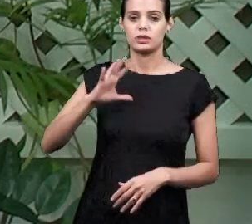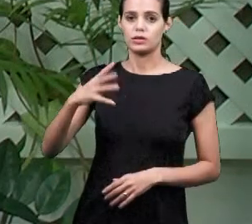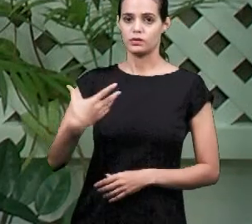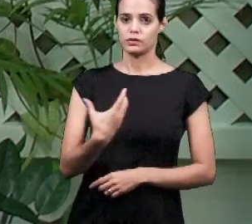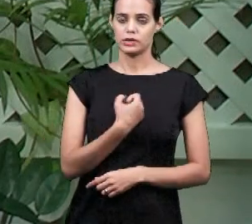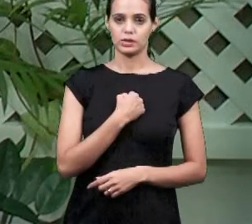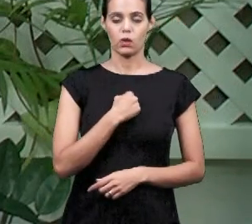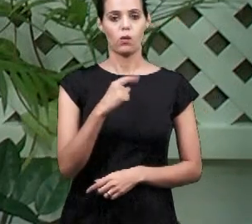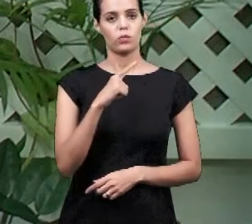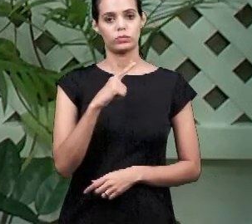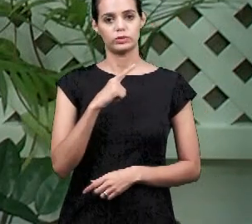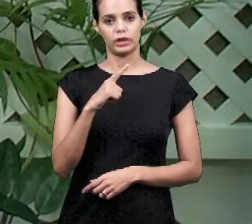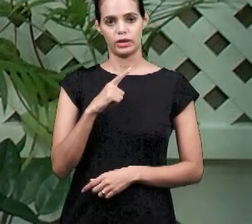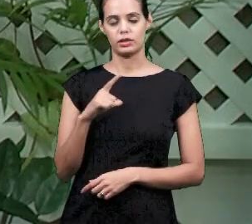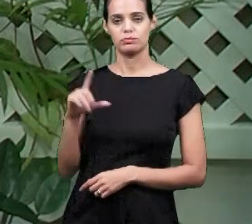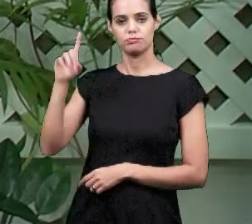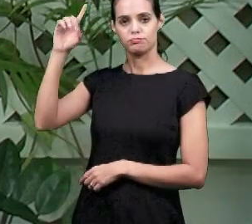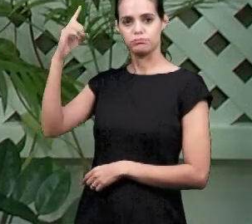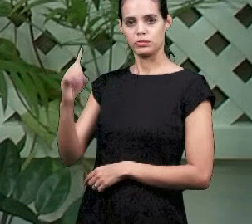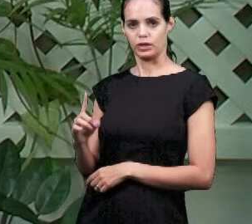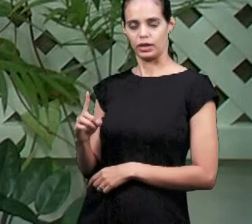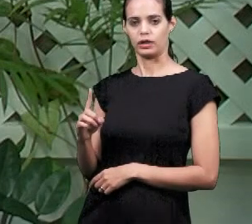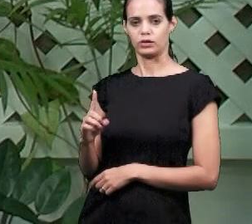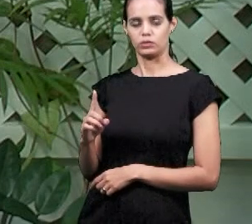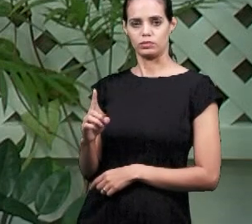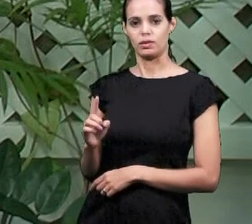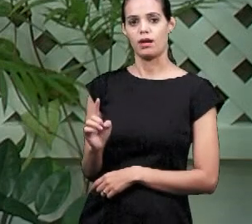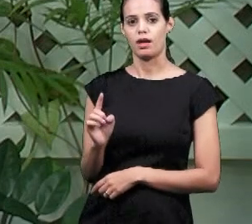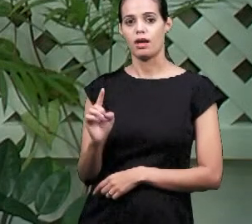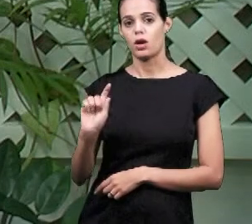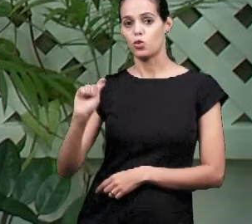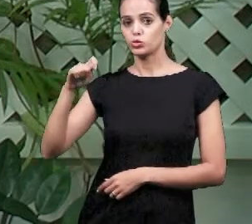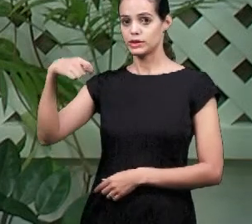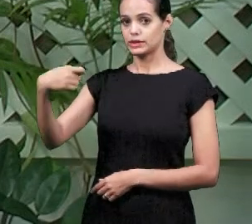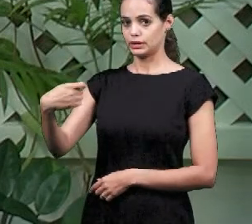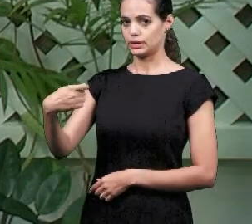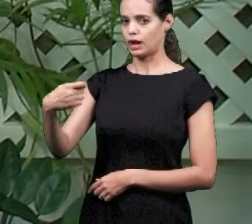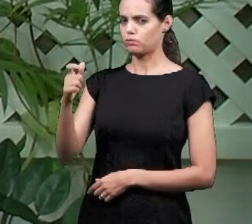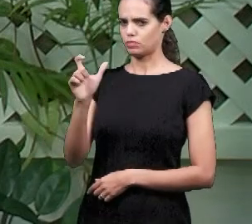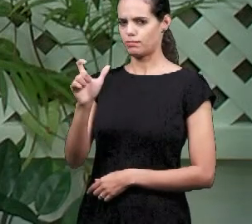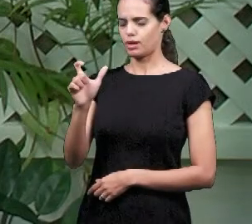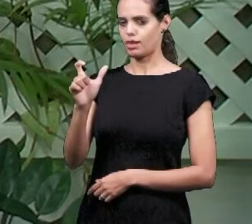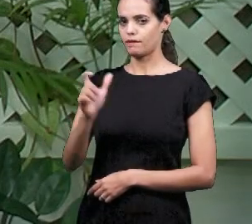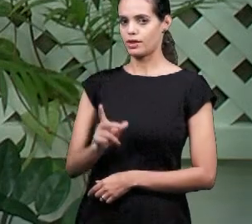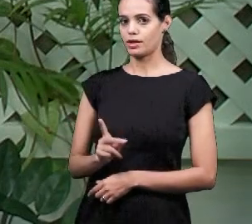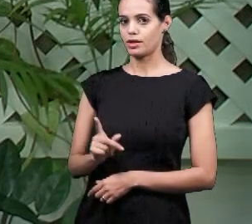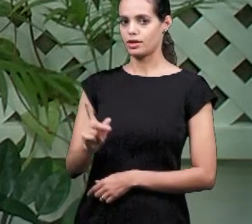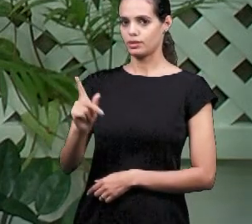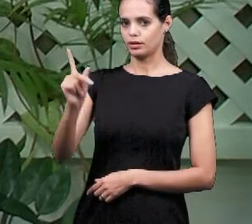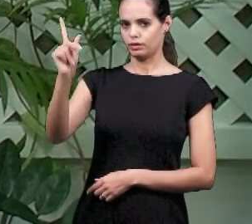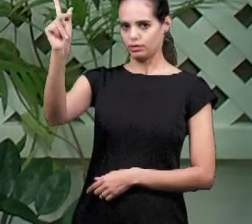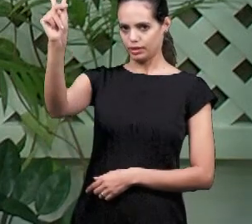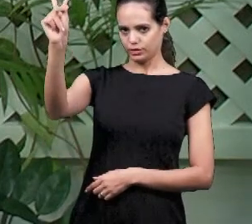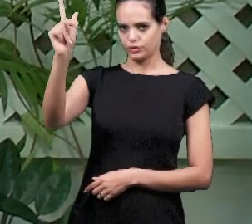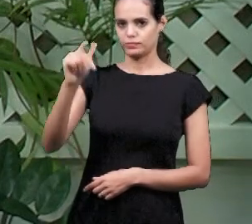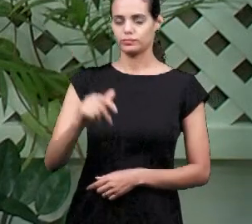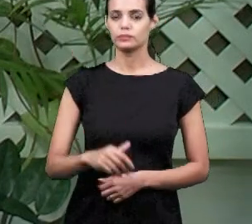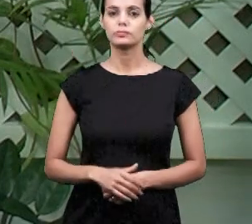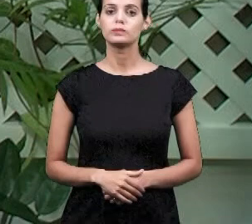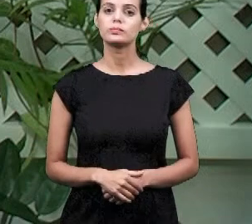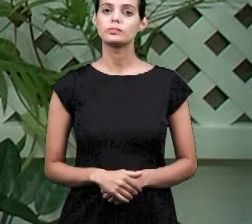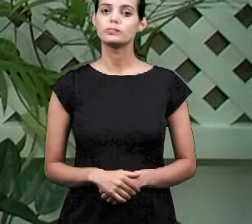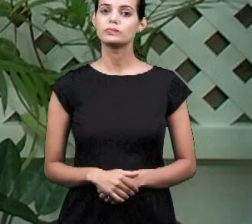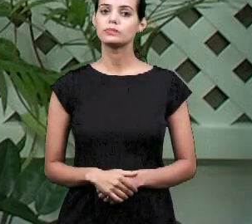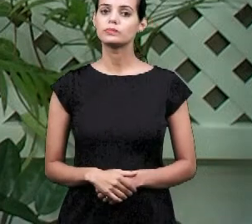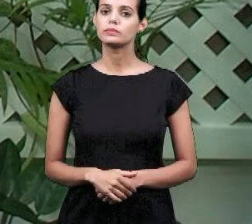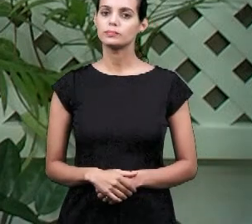mis quelque chose qu'il n'a pas compris très bien, mais il a mis. Et tout le monde est d'accord avec ça. Non, ce n'est pas comme ça. Nous sommes en train de montrer